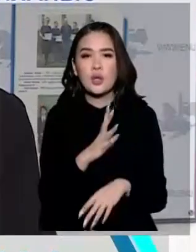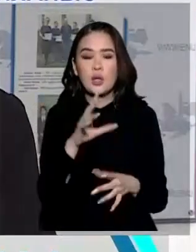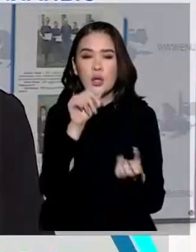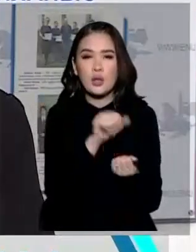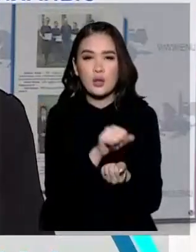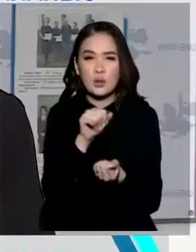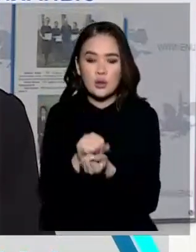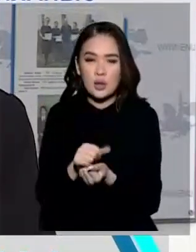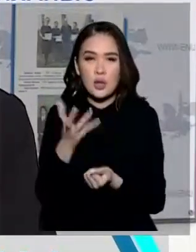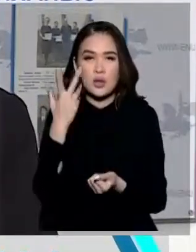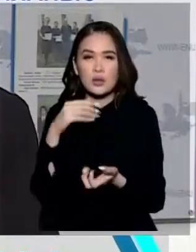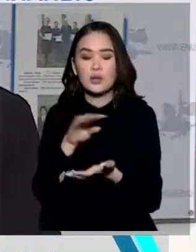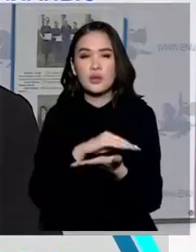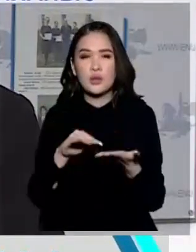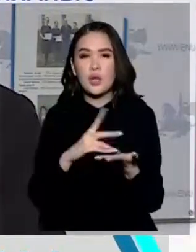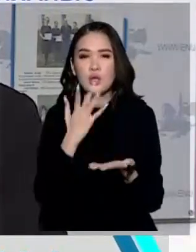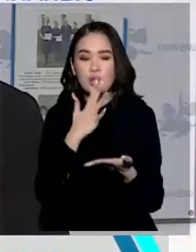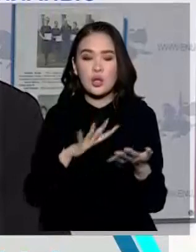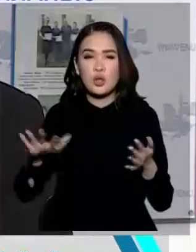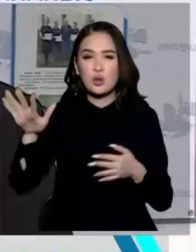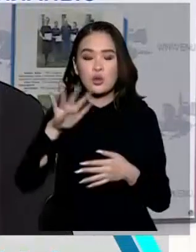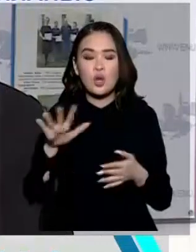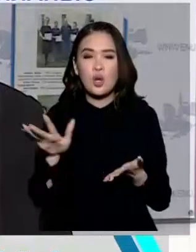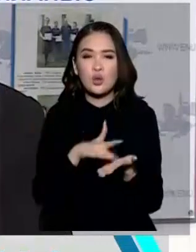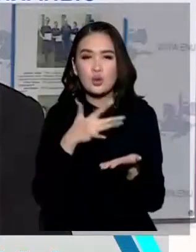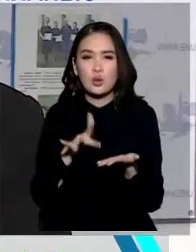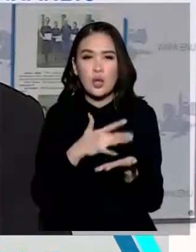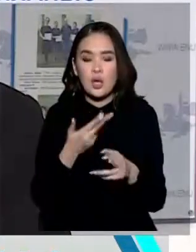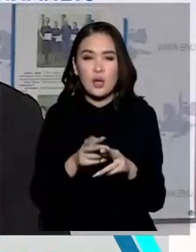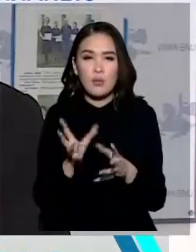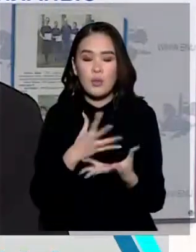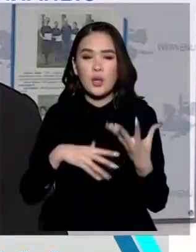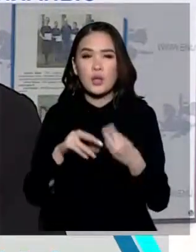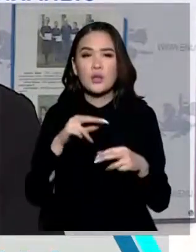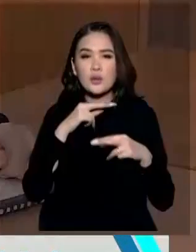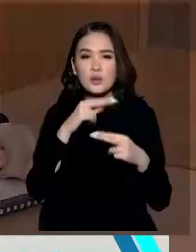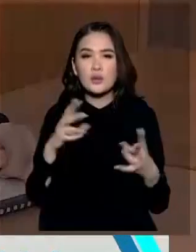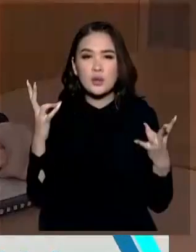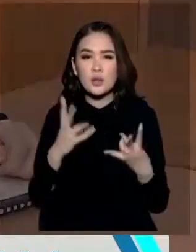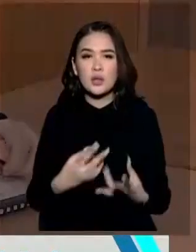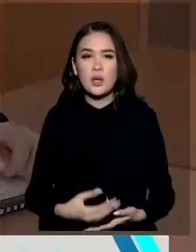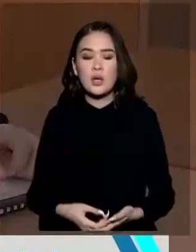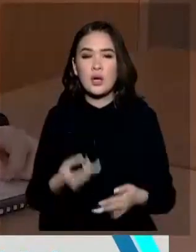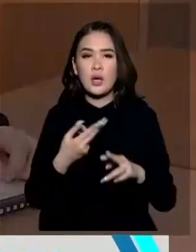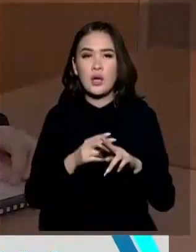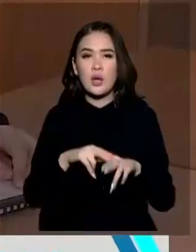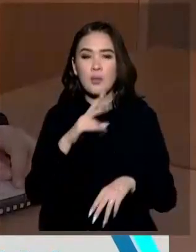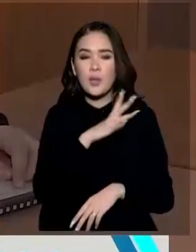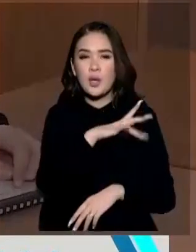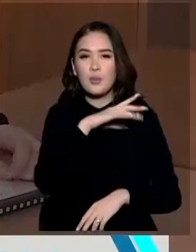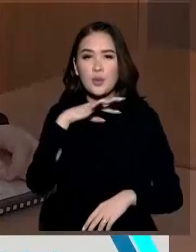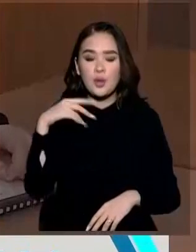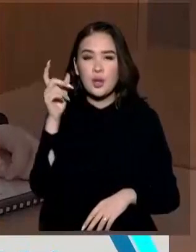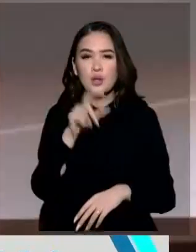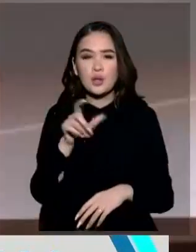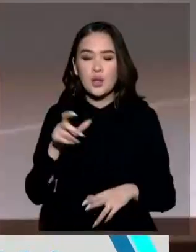мақала жазу кезінде осы шетелдік журналдарға барлық кафедраға үлгі осы кісі болып отыр. Ратбай Мырзақұловтың көптеген шәкірттері